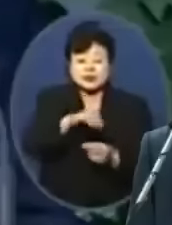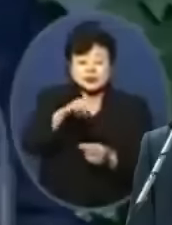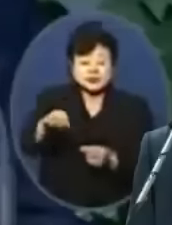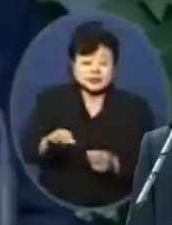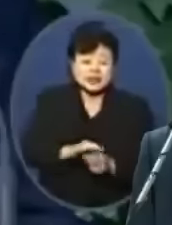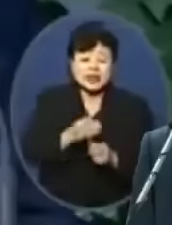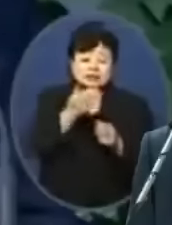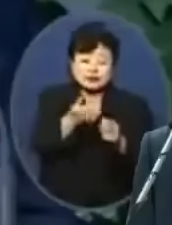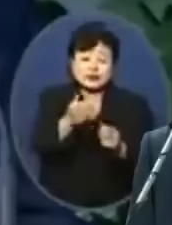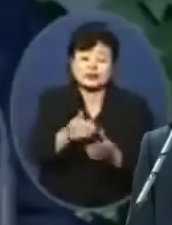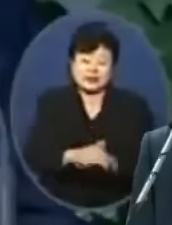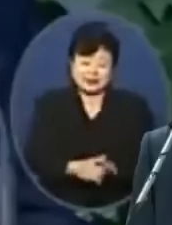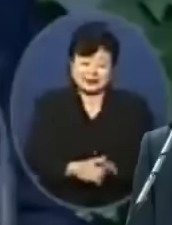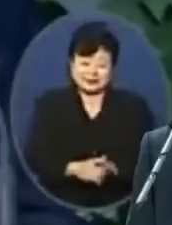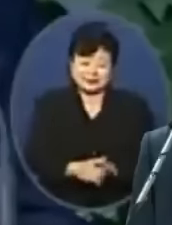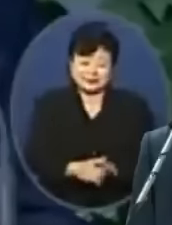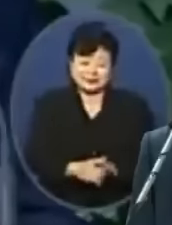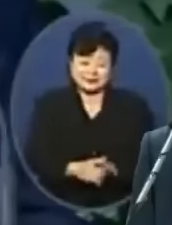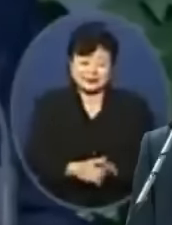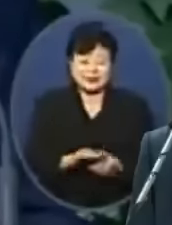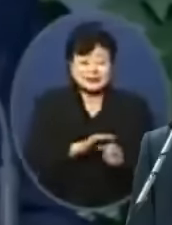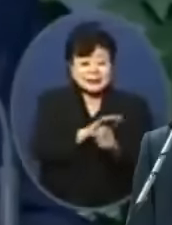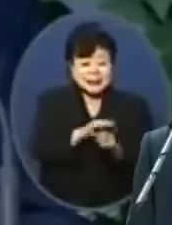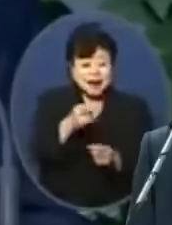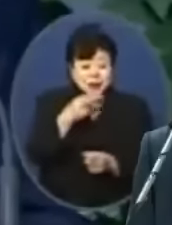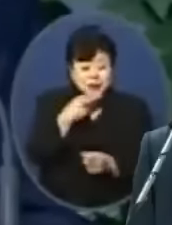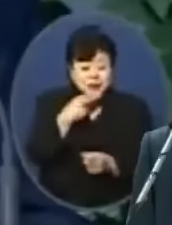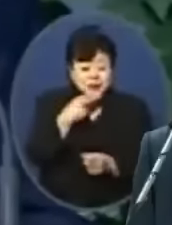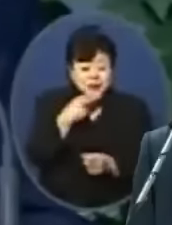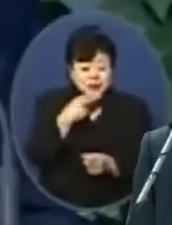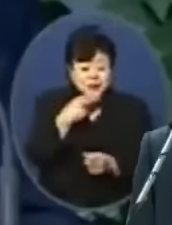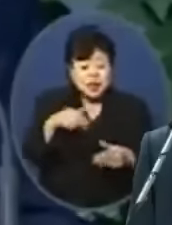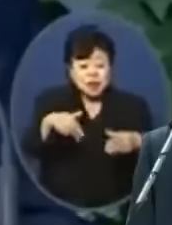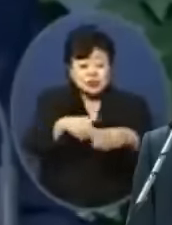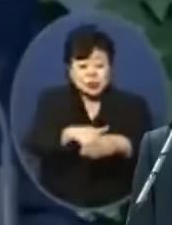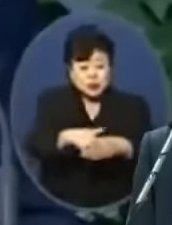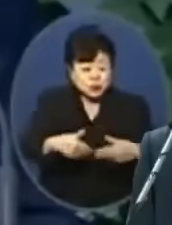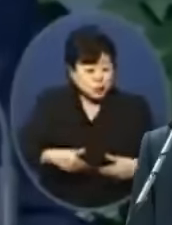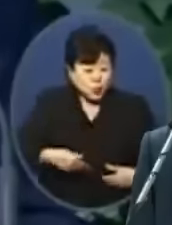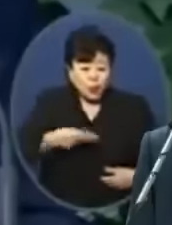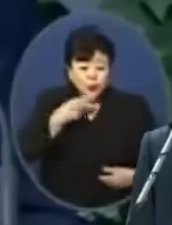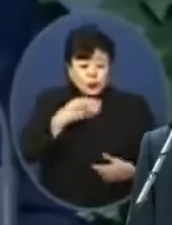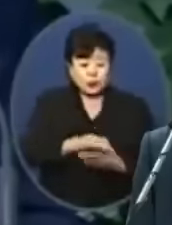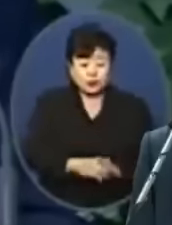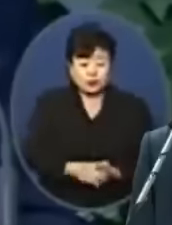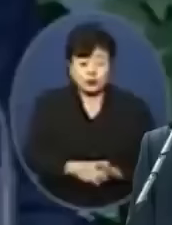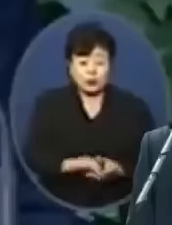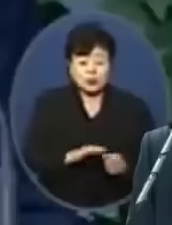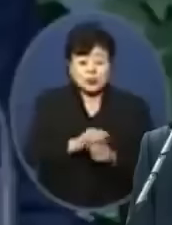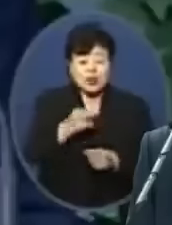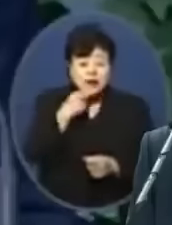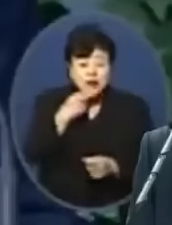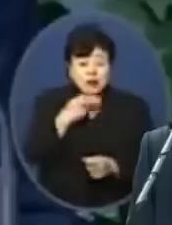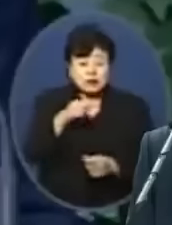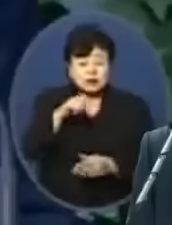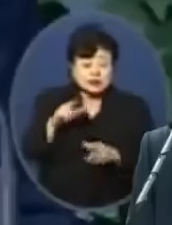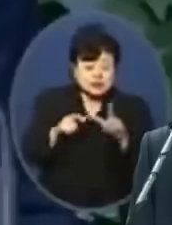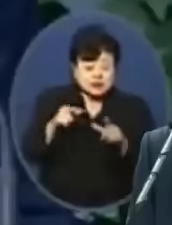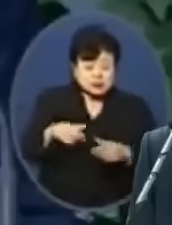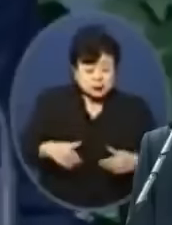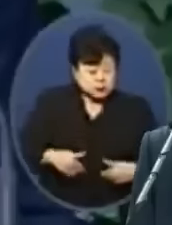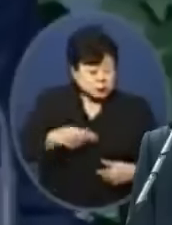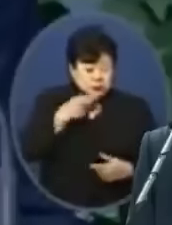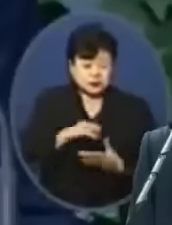이웃을 사랑해야 되는 것입니다. 사랑이 없는 종교는 소용이 없습니다. 사랑이 없는 의식은